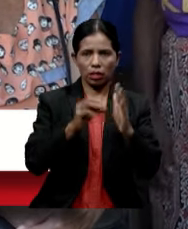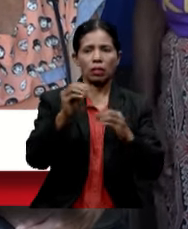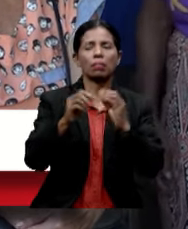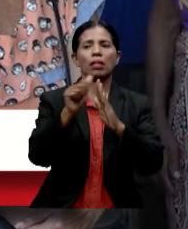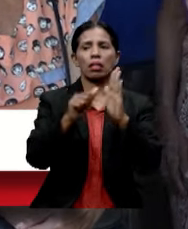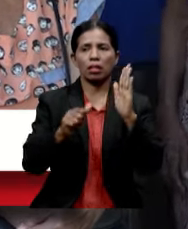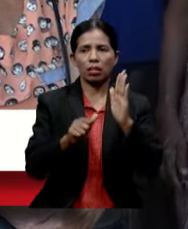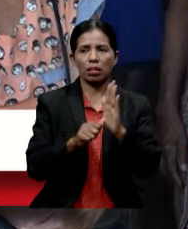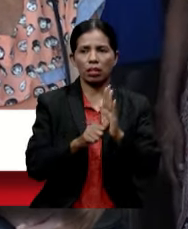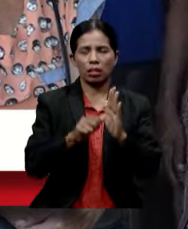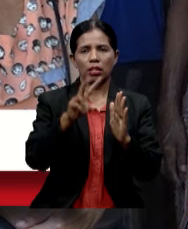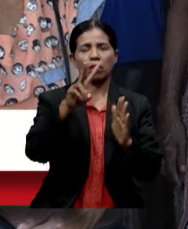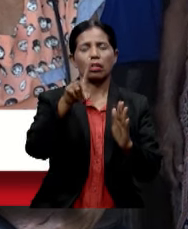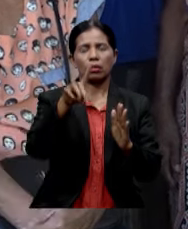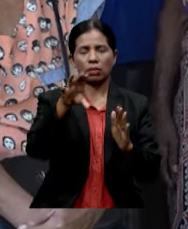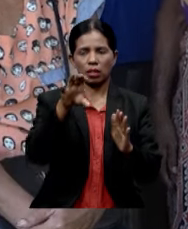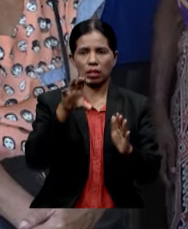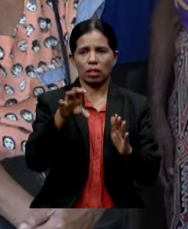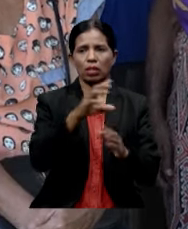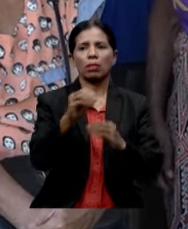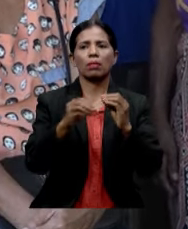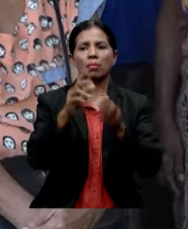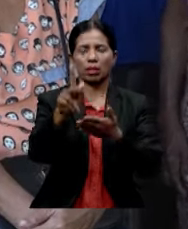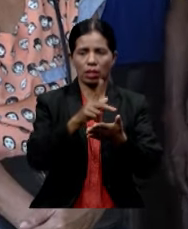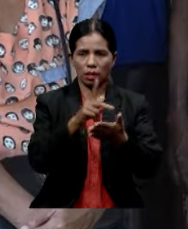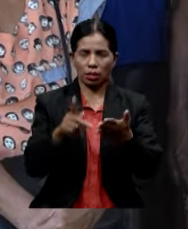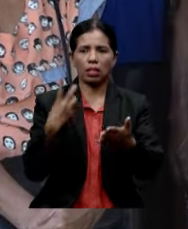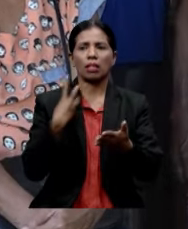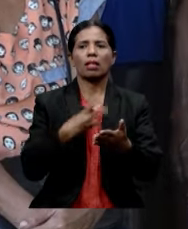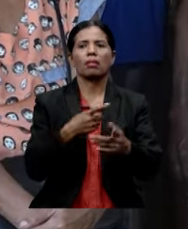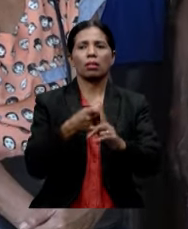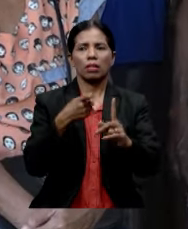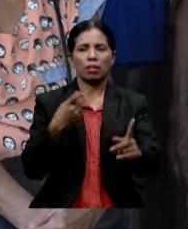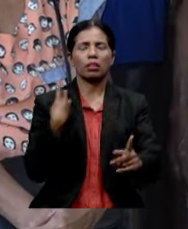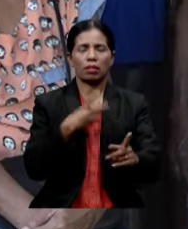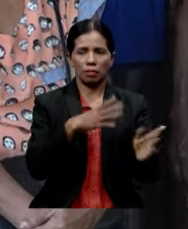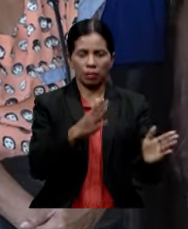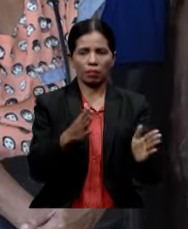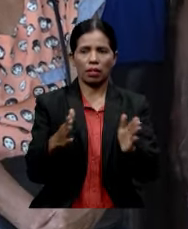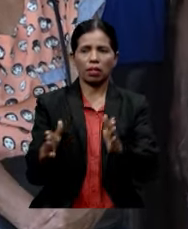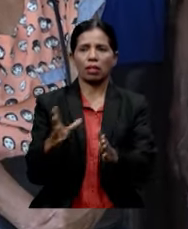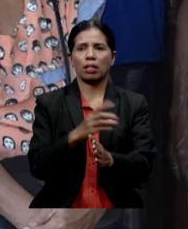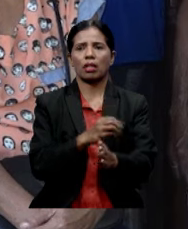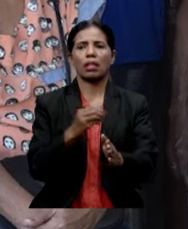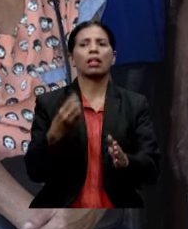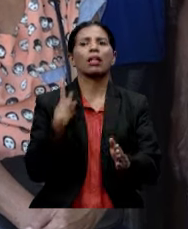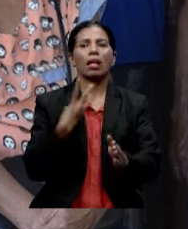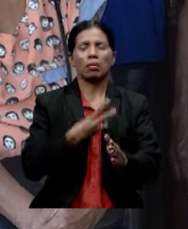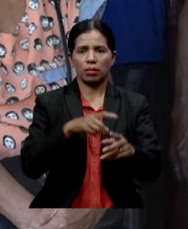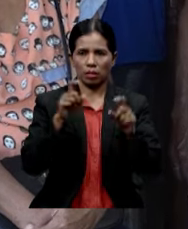penal 289 kona ba simulasaun krimi. Ame usi parte ame mas se prepara namas ame mas